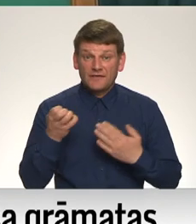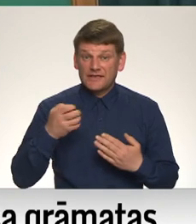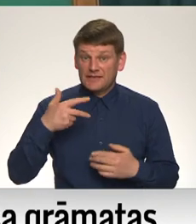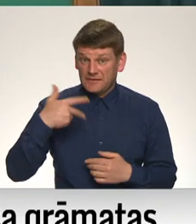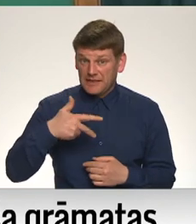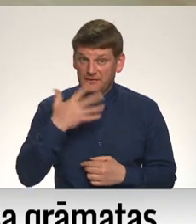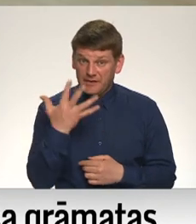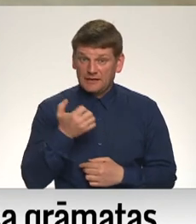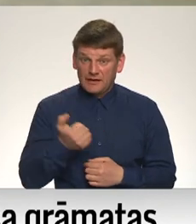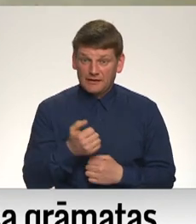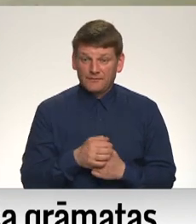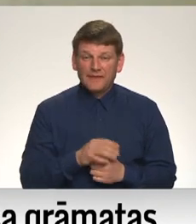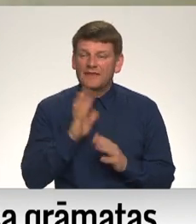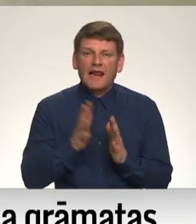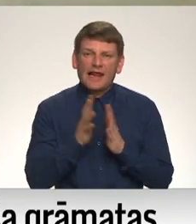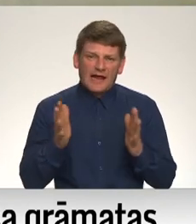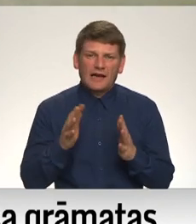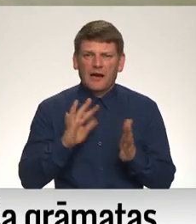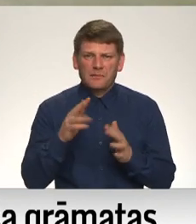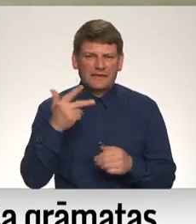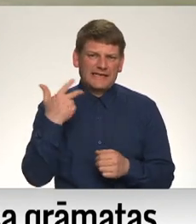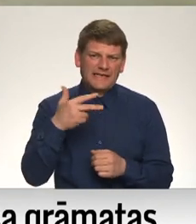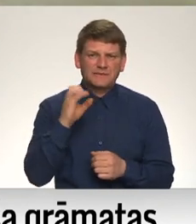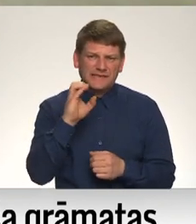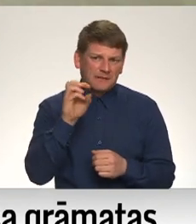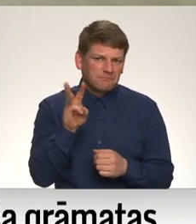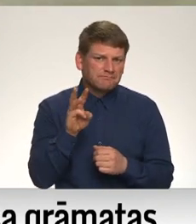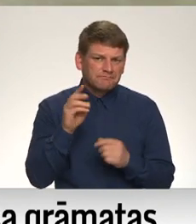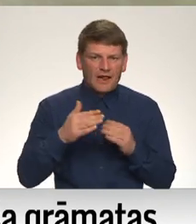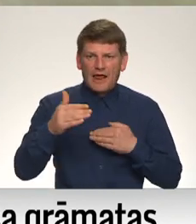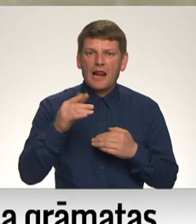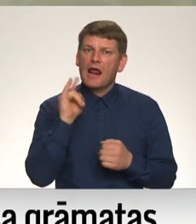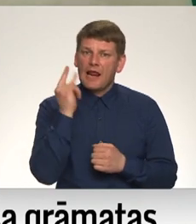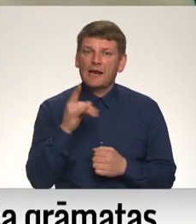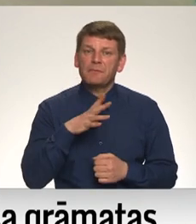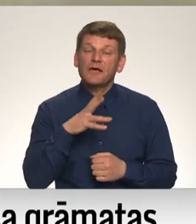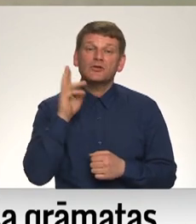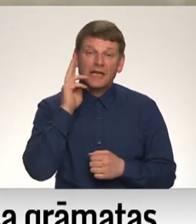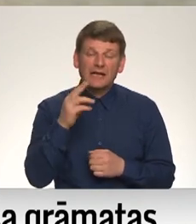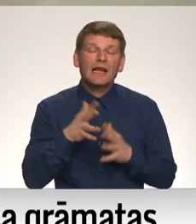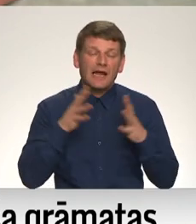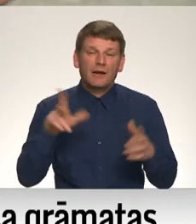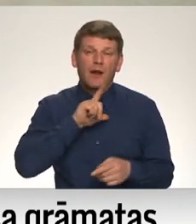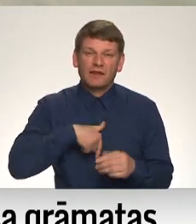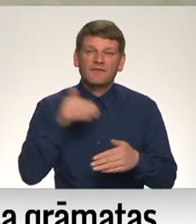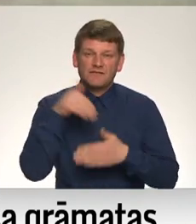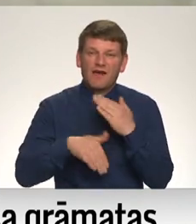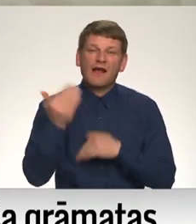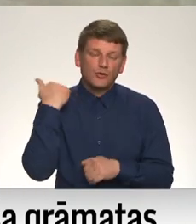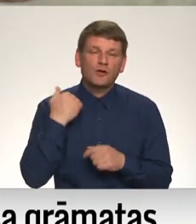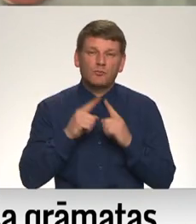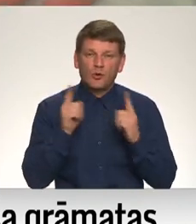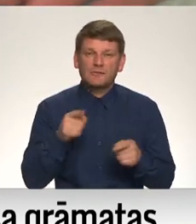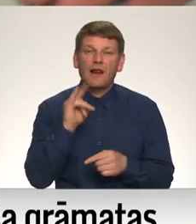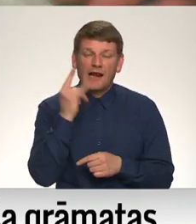1935. Gadā. Nelielā, apmēram 30 centimetrus lielā lele bijusi liecinieca lielam Latvijas vēstures posmam.